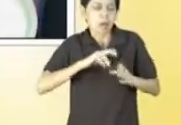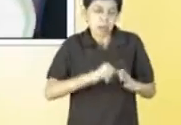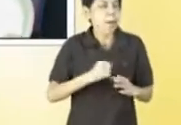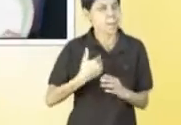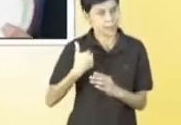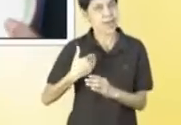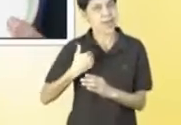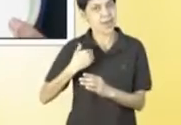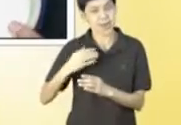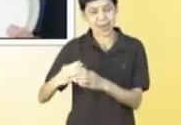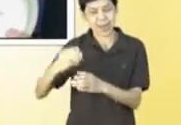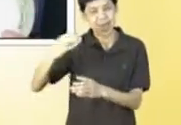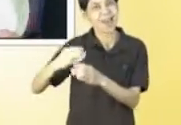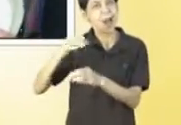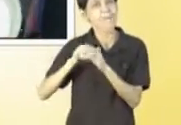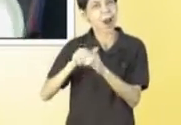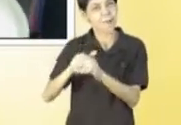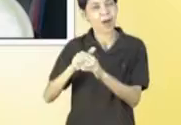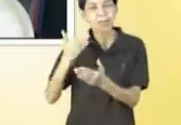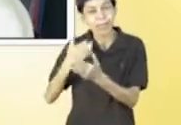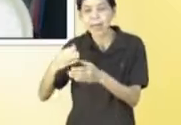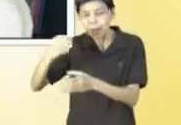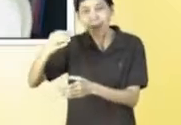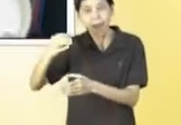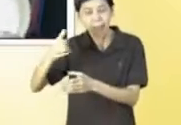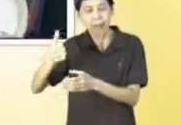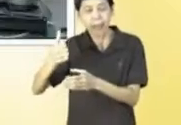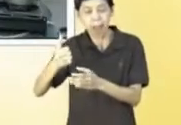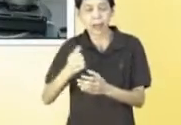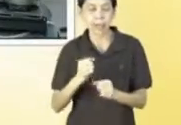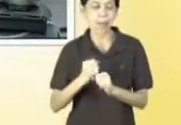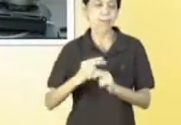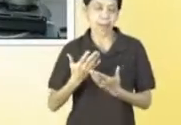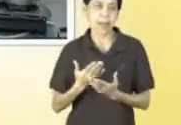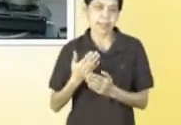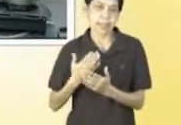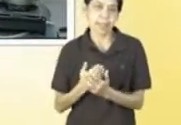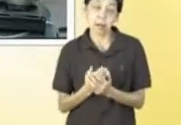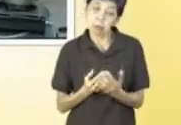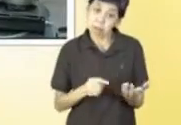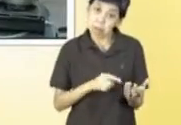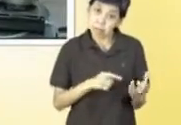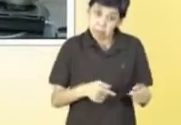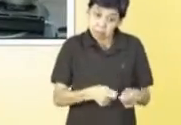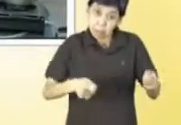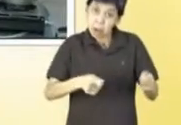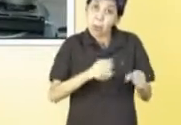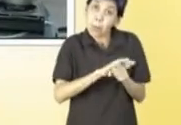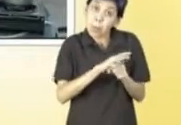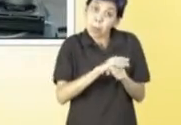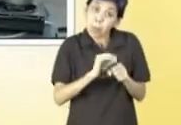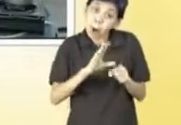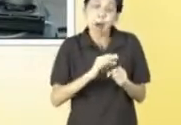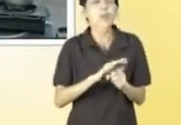ยวนี้ก็มีกะทิสำเร็จรูปแล้วก็มีขายตามตลาดทั่วไปด้วยนะคะใส่มากไหมคะเนี่ย ก็ใส่พอประม